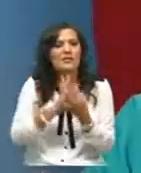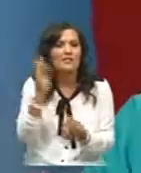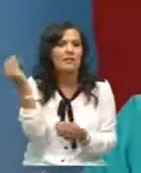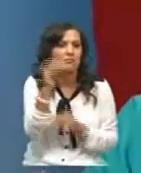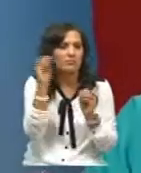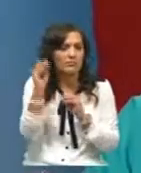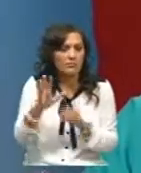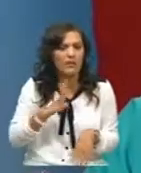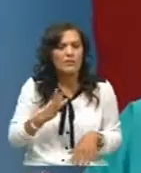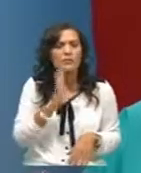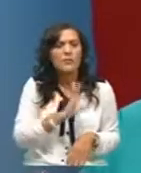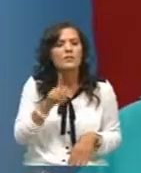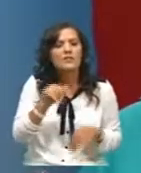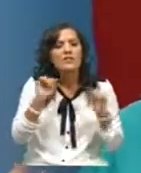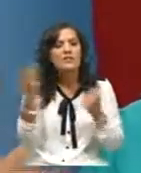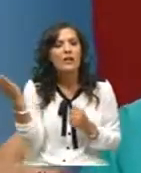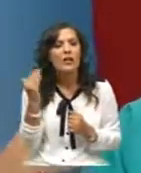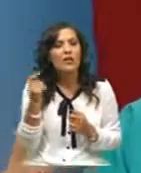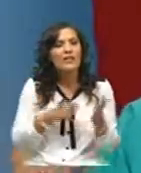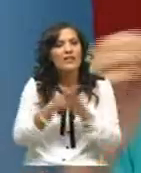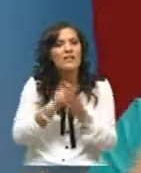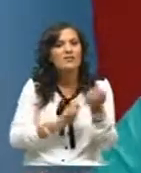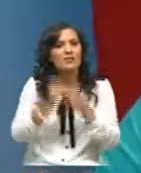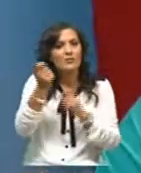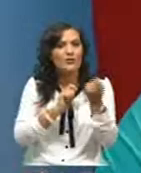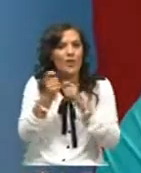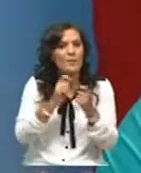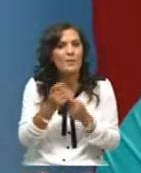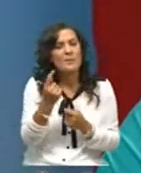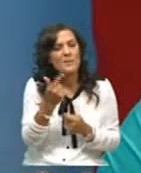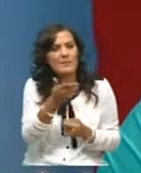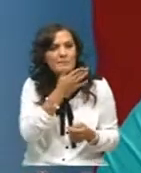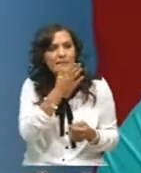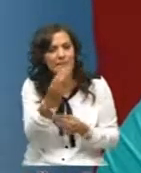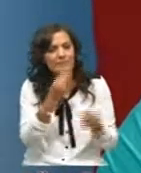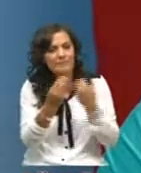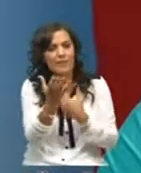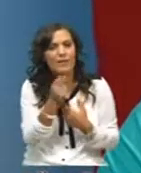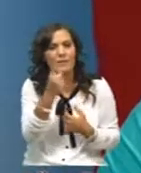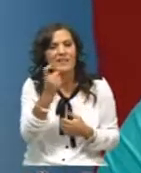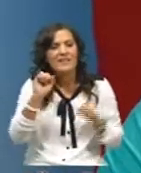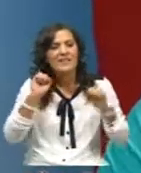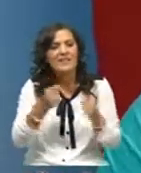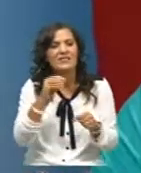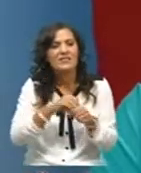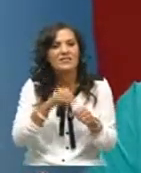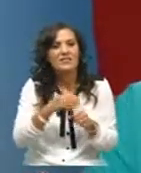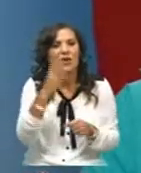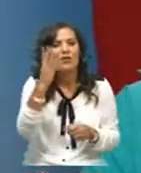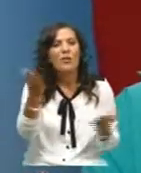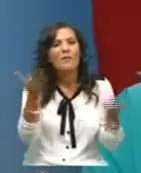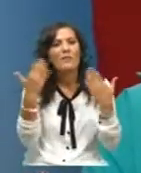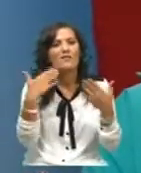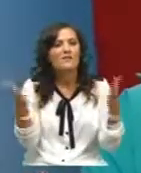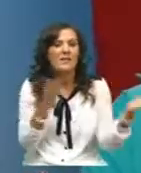Muazzam E peki yaşını Kış geliyor lastik kullanımı davet bilgiler alalım Çünkü biz bir kışı 4 mevsim